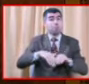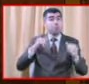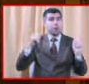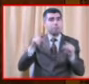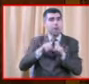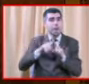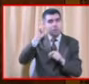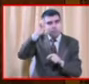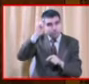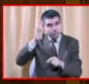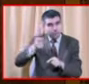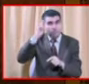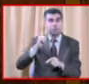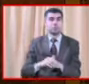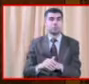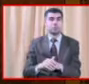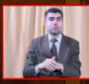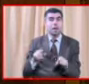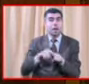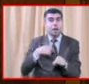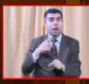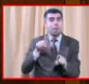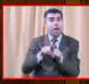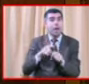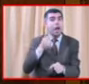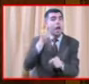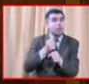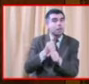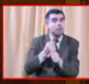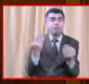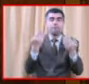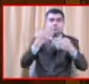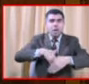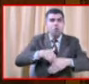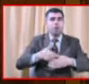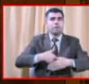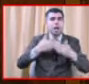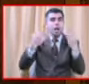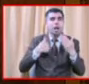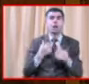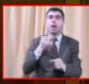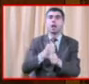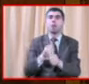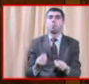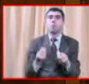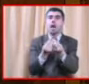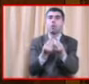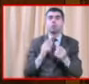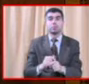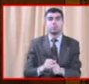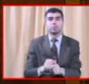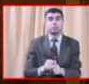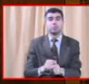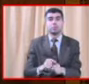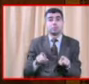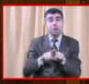بتحية خاصة، لأن خدمت معهم في الليل وفي النهار ودقيقة بدقيقة، أتوجه بتحية